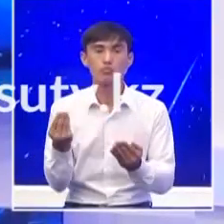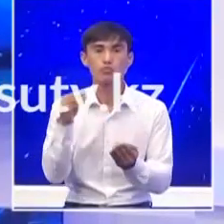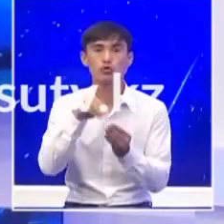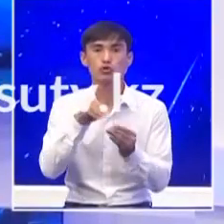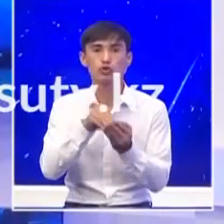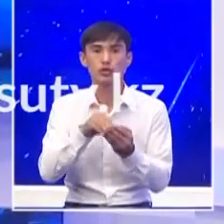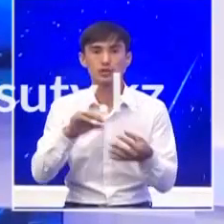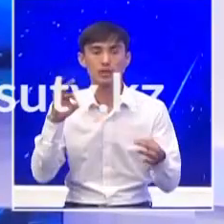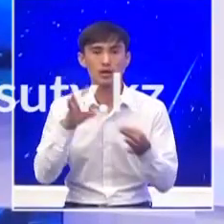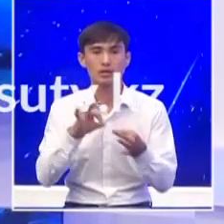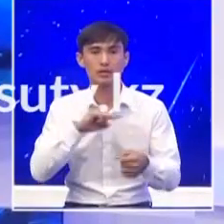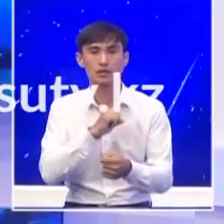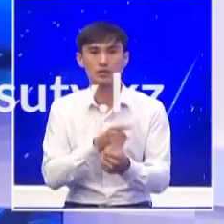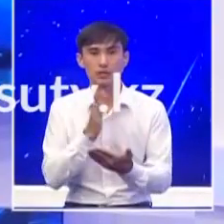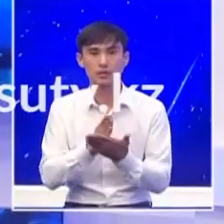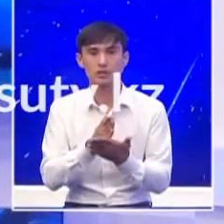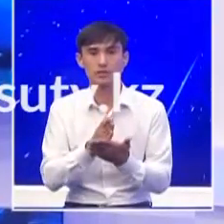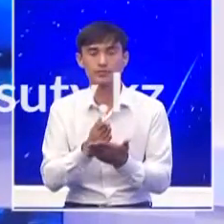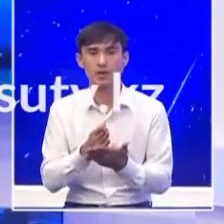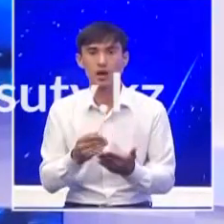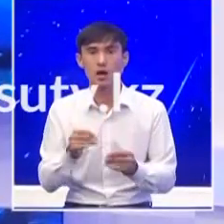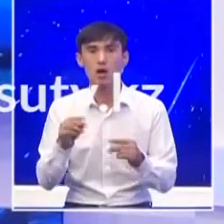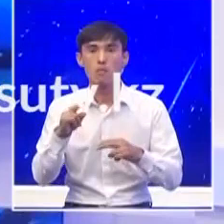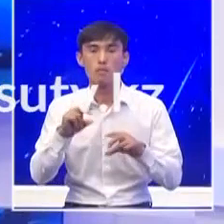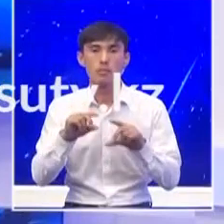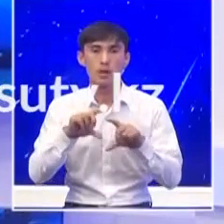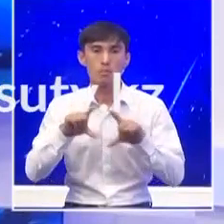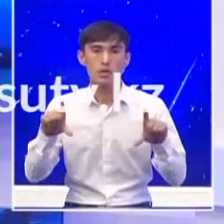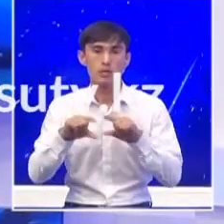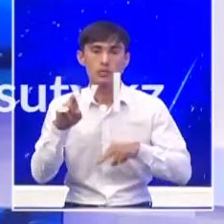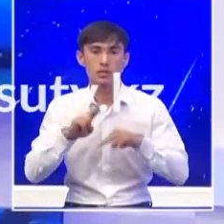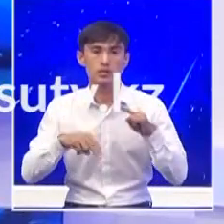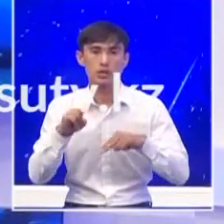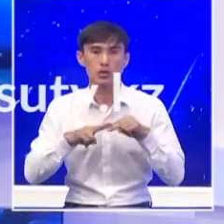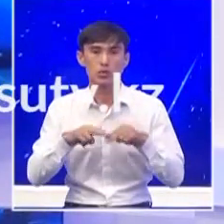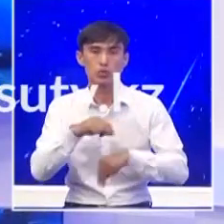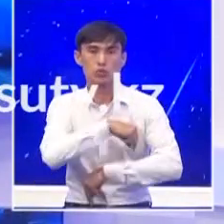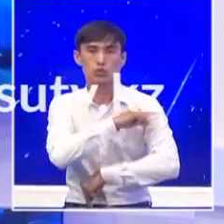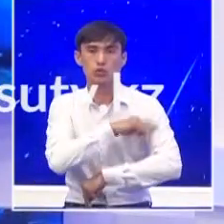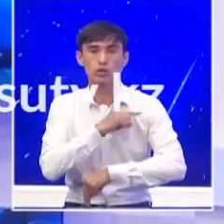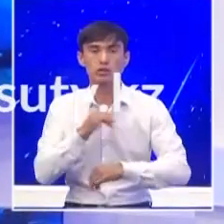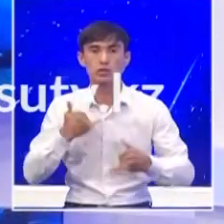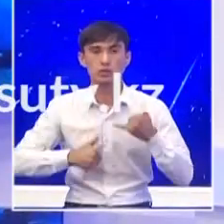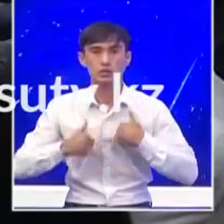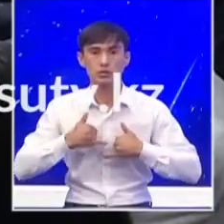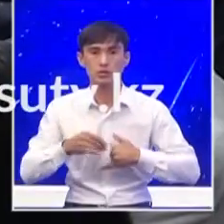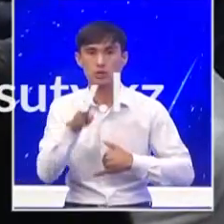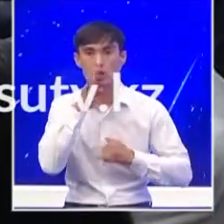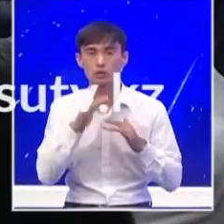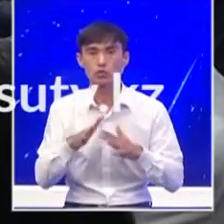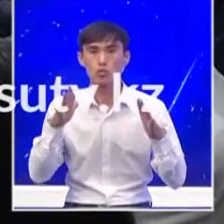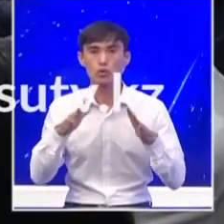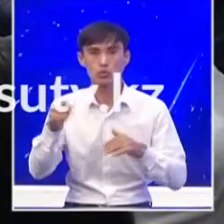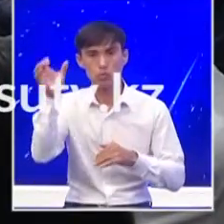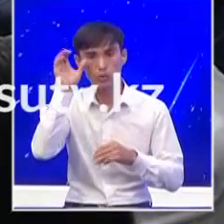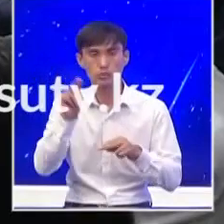әлеуметтік салаға жұмсалмақ. Аясында мектептер салу, ұстаздардың жалақысын көбейту, пән кабинеттерін салу және білім беру нысандарына